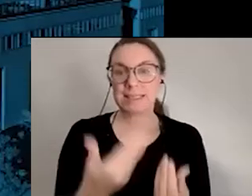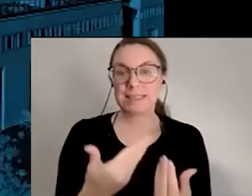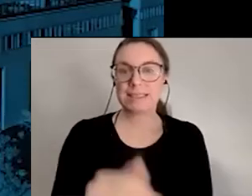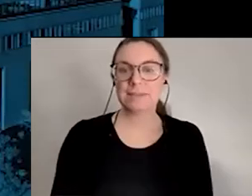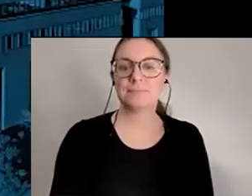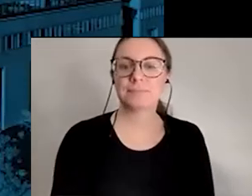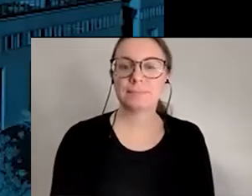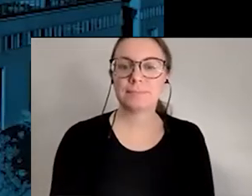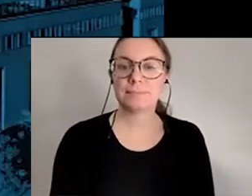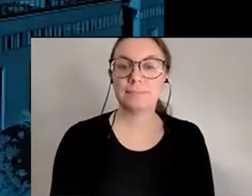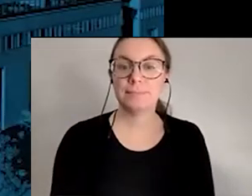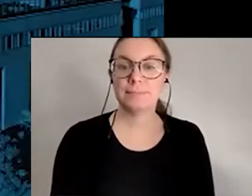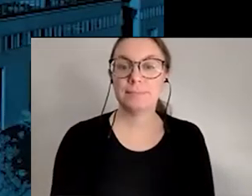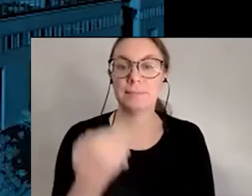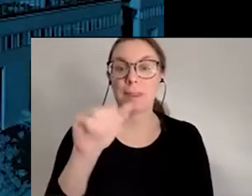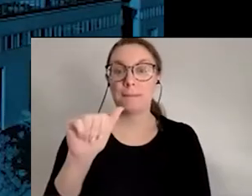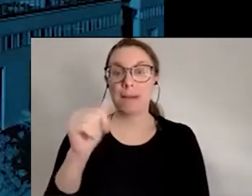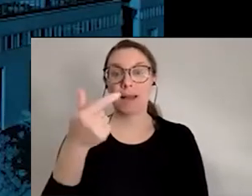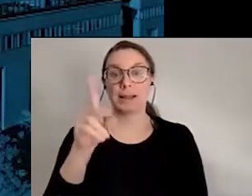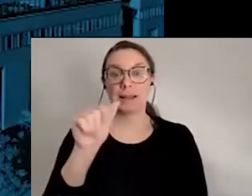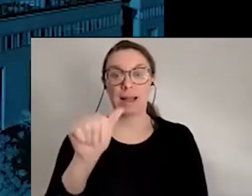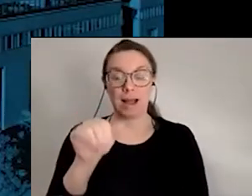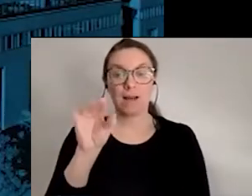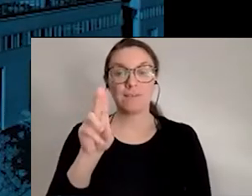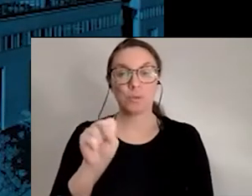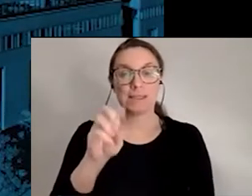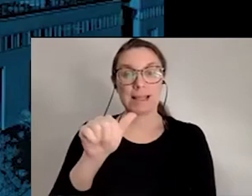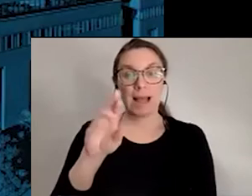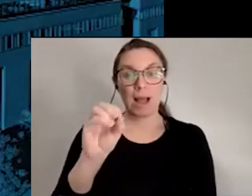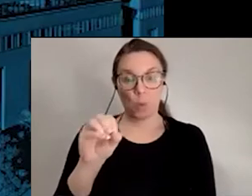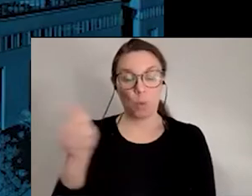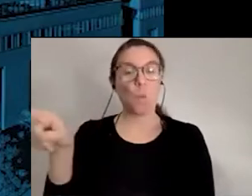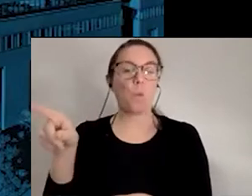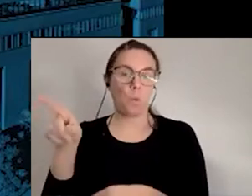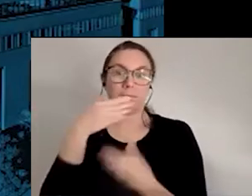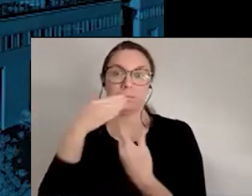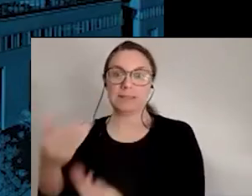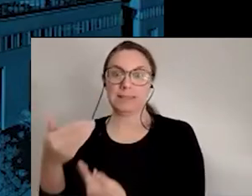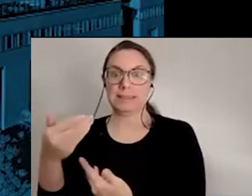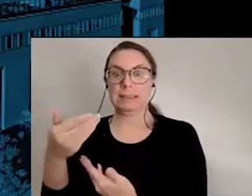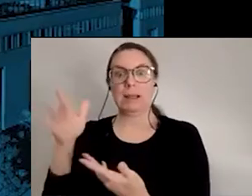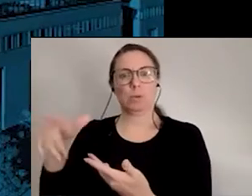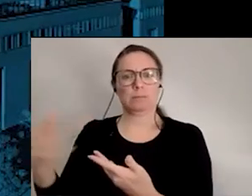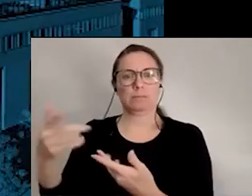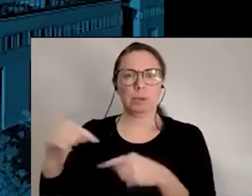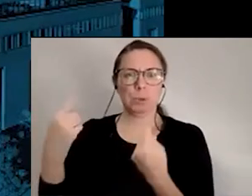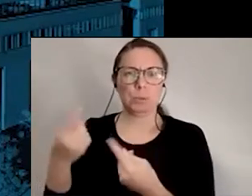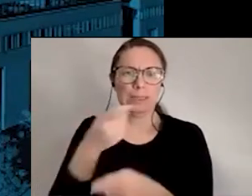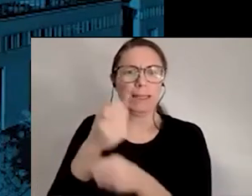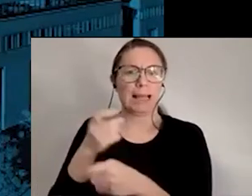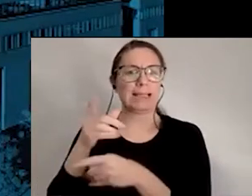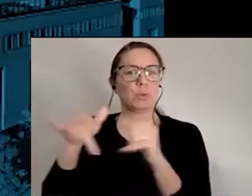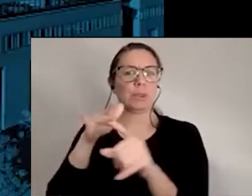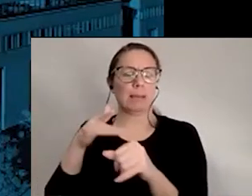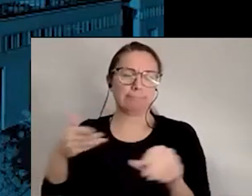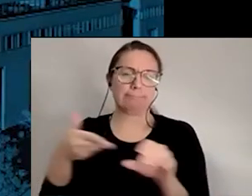'endroit de Magda Fuzaro, rectrice de l'UQAM, pour son engagement indéfectible envers l'inclusion. Quelques moments